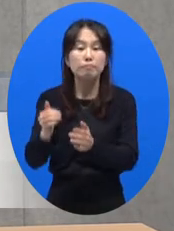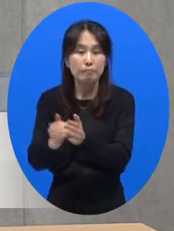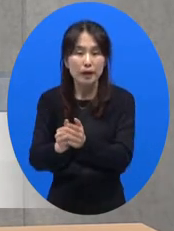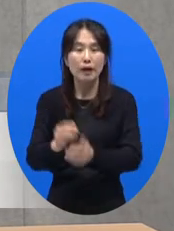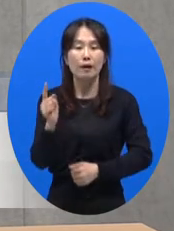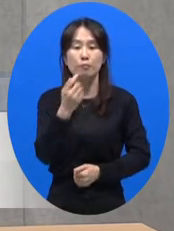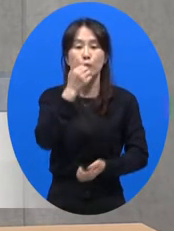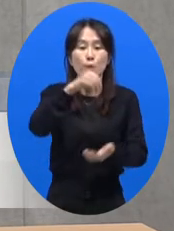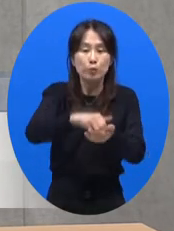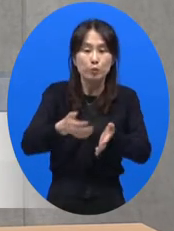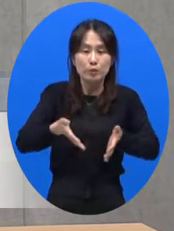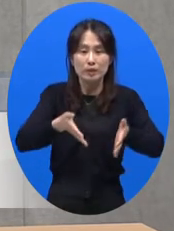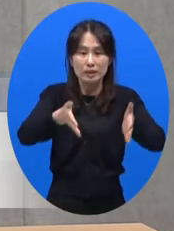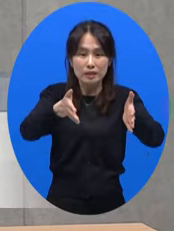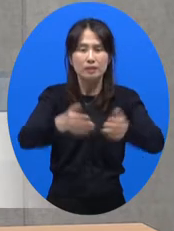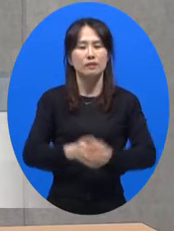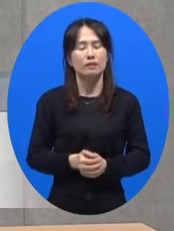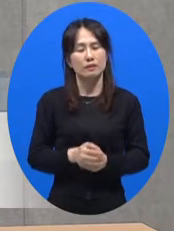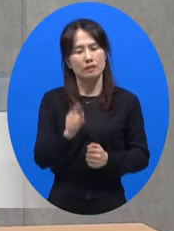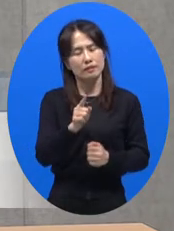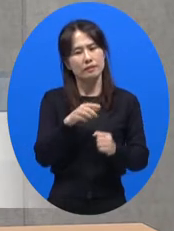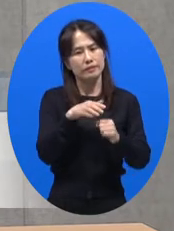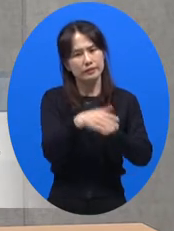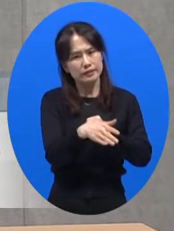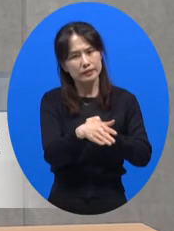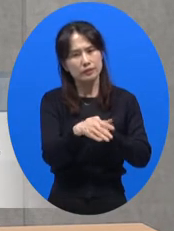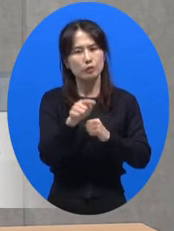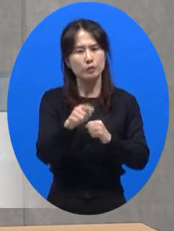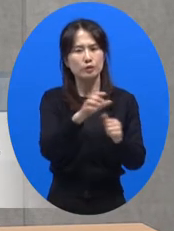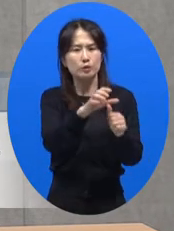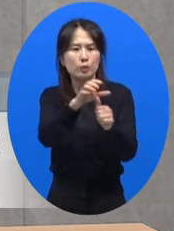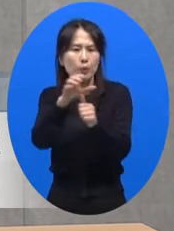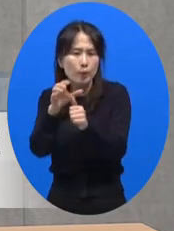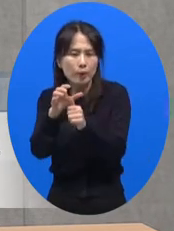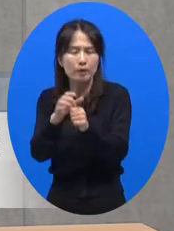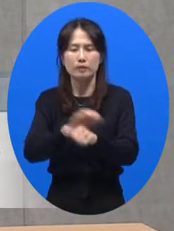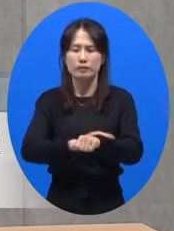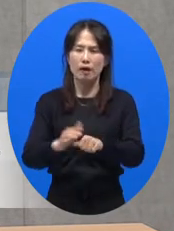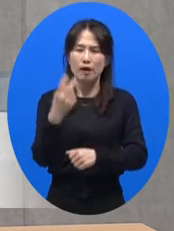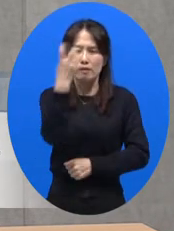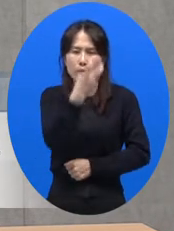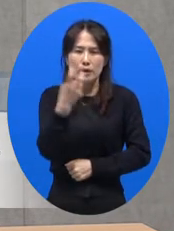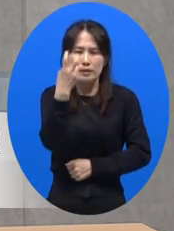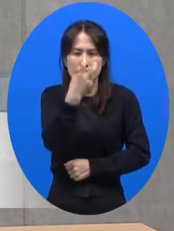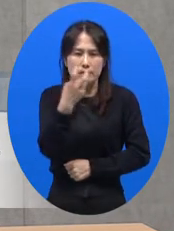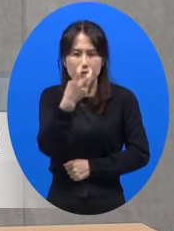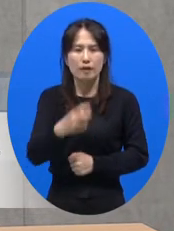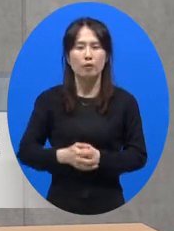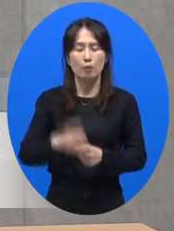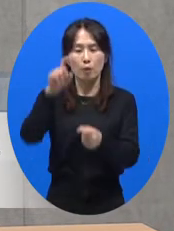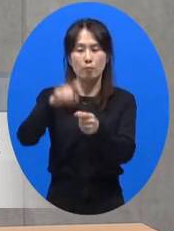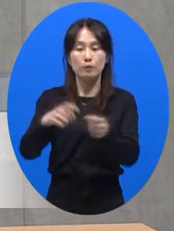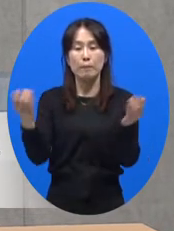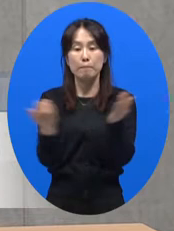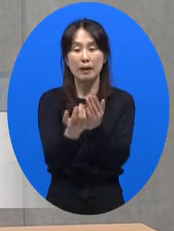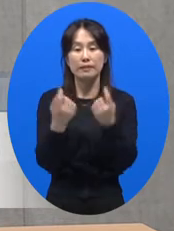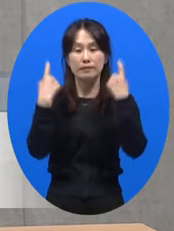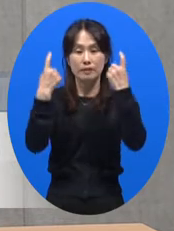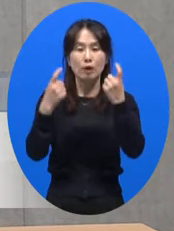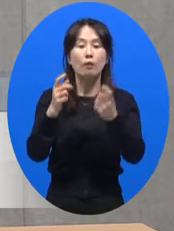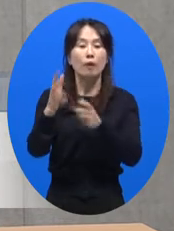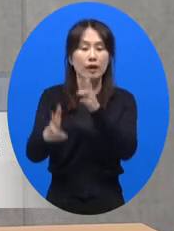관광자원을 면제 조성할 것인가 뭐 이런 문제도 오늘 두 가지를 같이 남게 되겠습니다